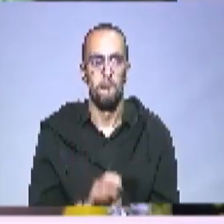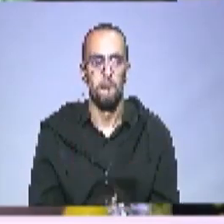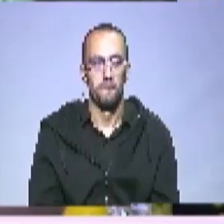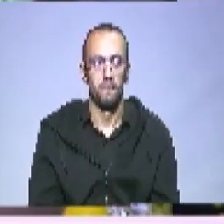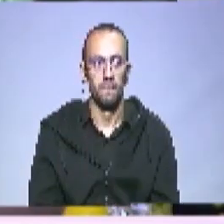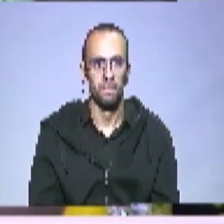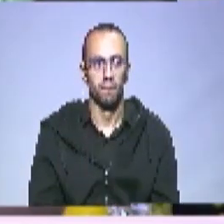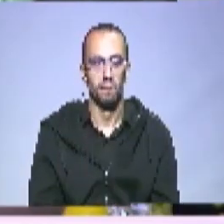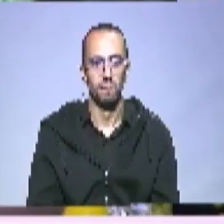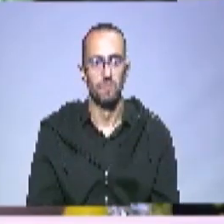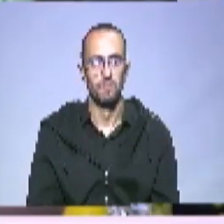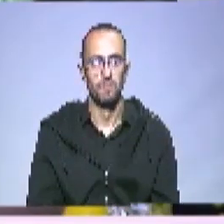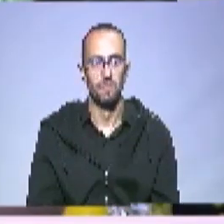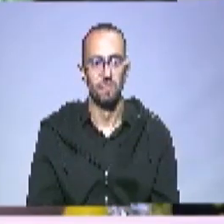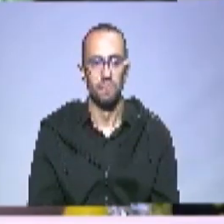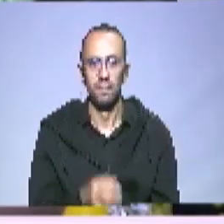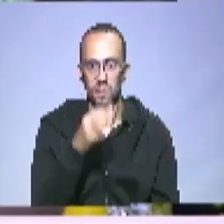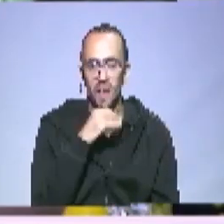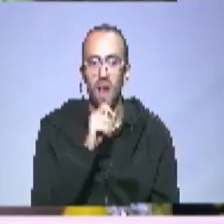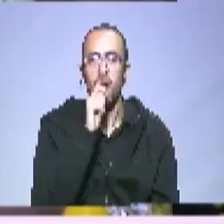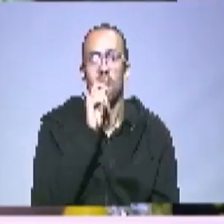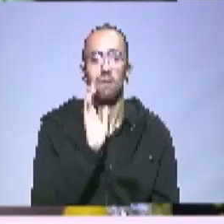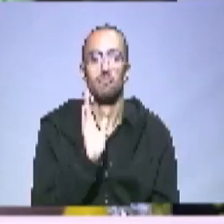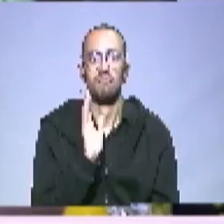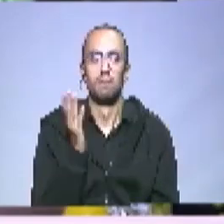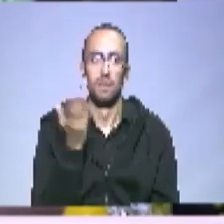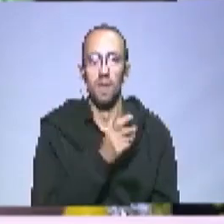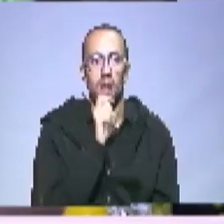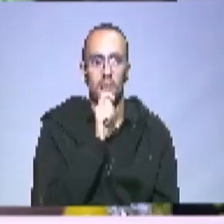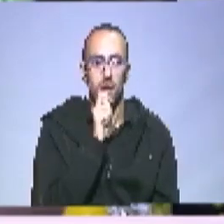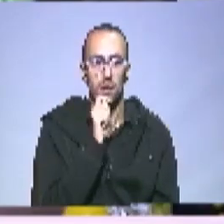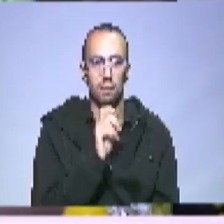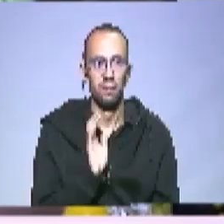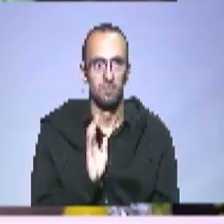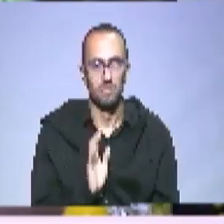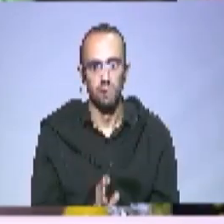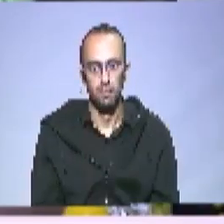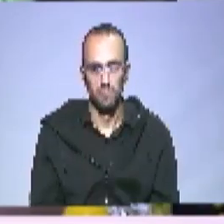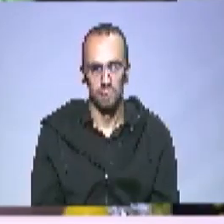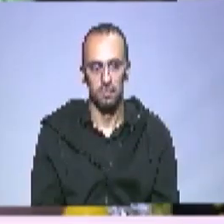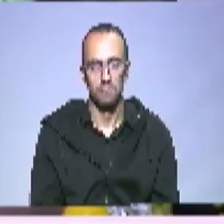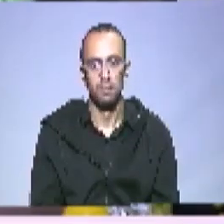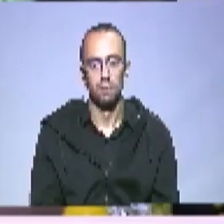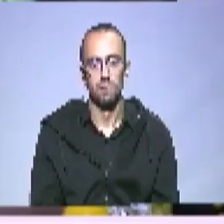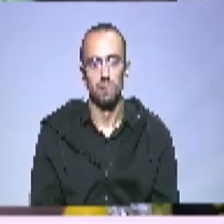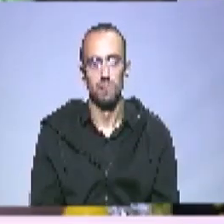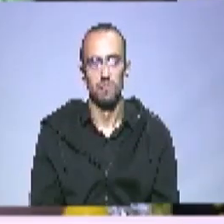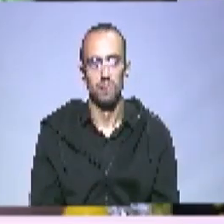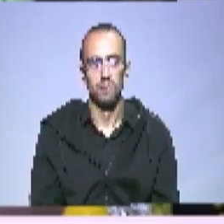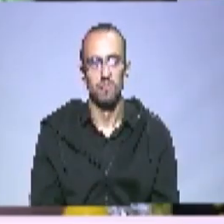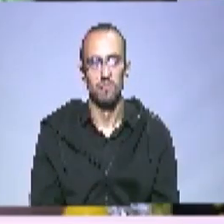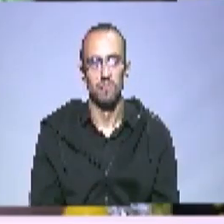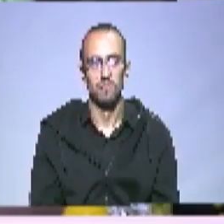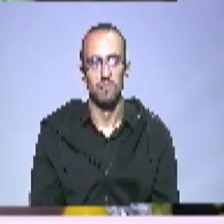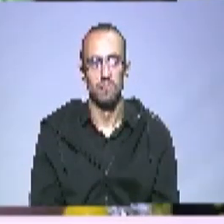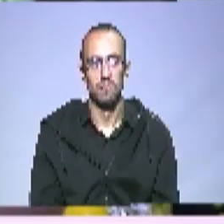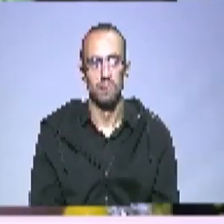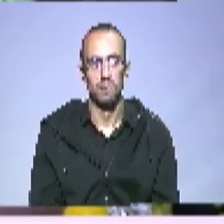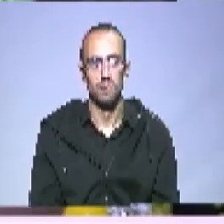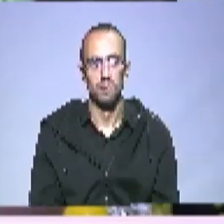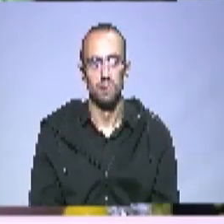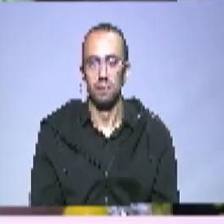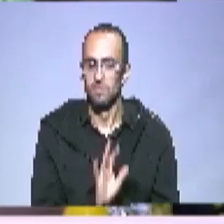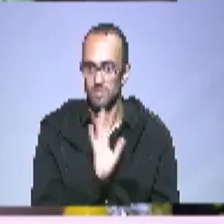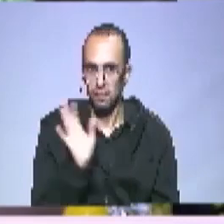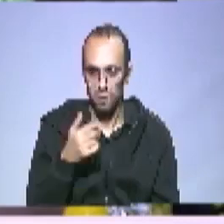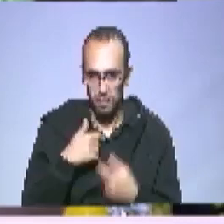هو اللحمه المفرومه. ماشي، اللي هو اللحمه المفرومه بتاعه الفطيره. كده عشت في